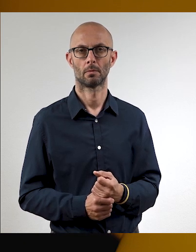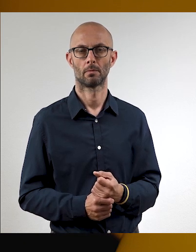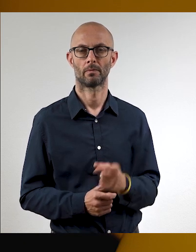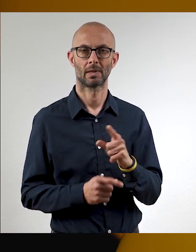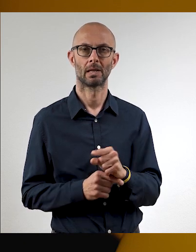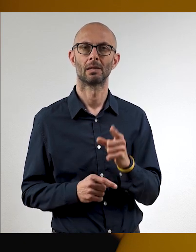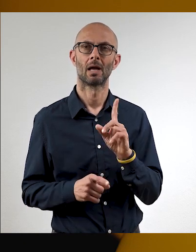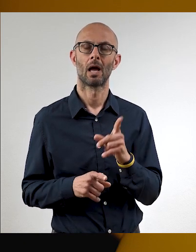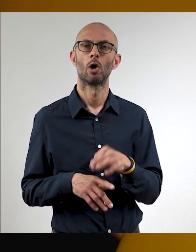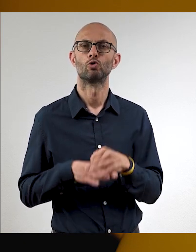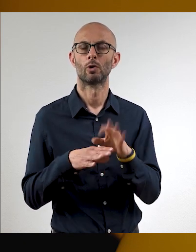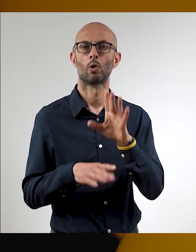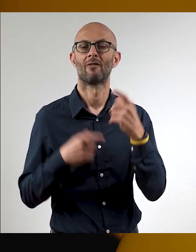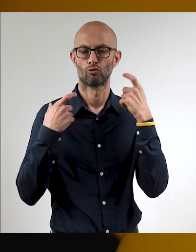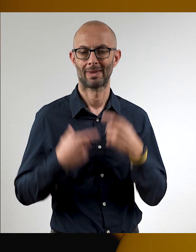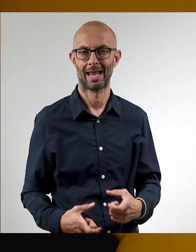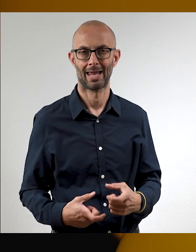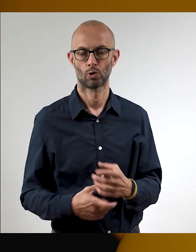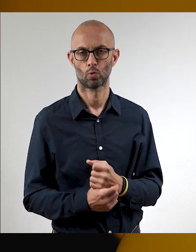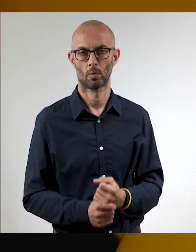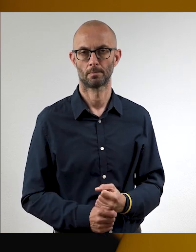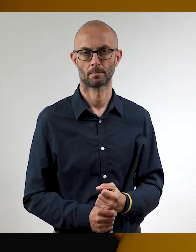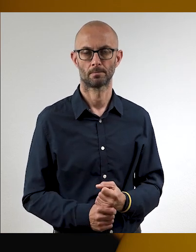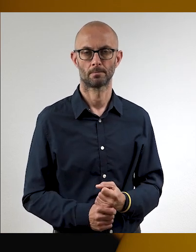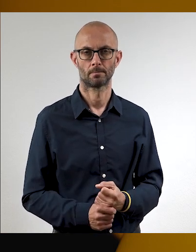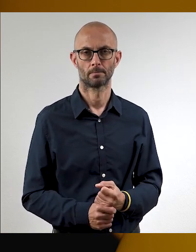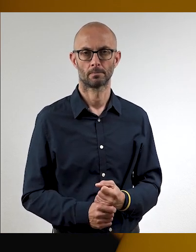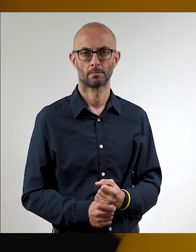Kaj zaznate v svojem telesu.